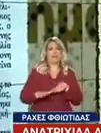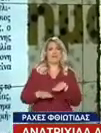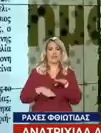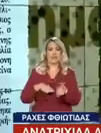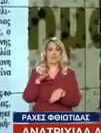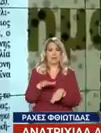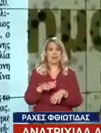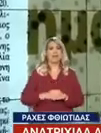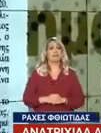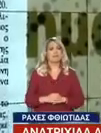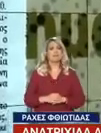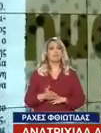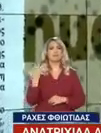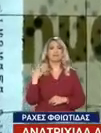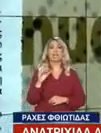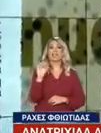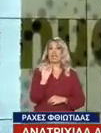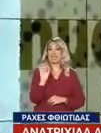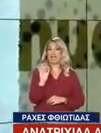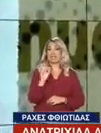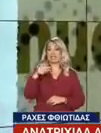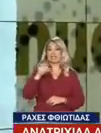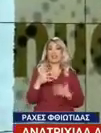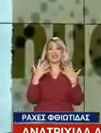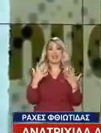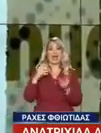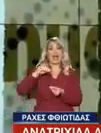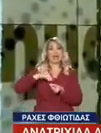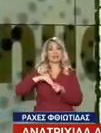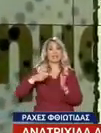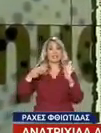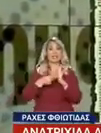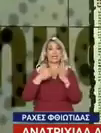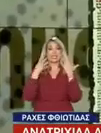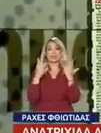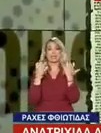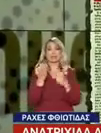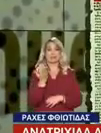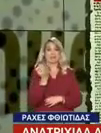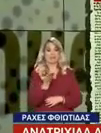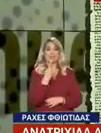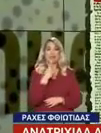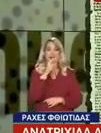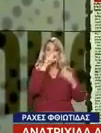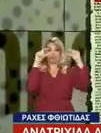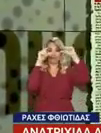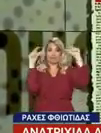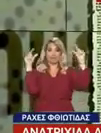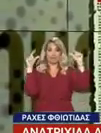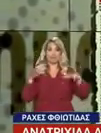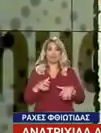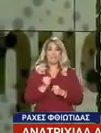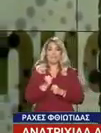Τετάρτη, όπως βλέπετε, 10 Απριλίου του 1990. Ο τίτλος του ρεπορτάζ: «Έσπασε ο ψαράς». Είναι ο